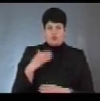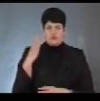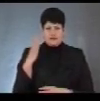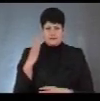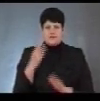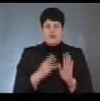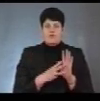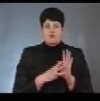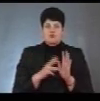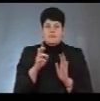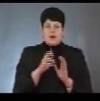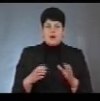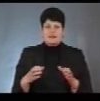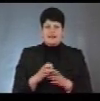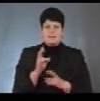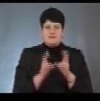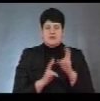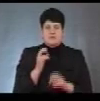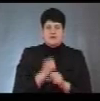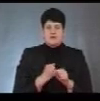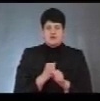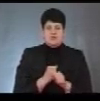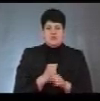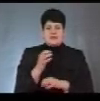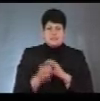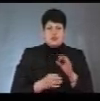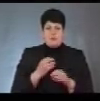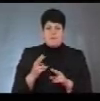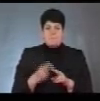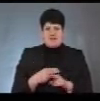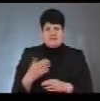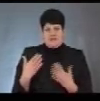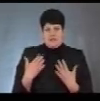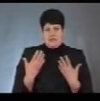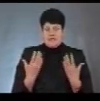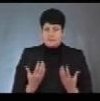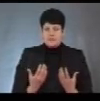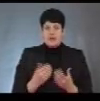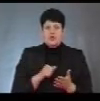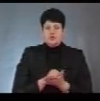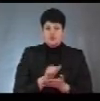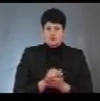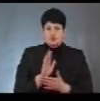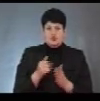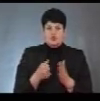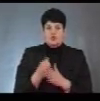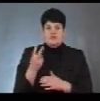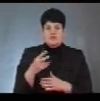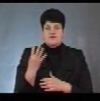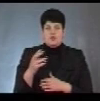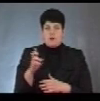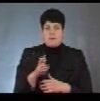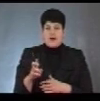8 березня колектив підприємства працює цілодобово без вихідних. Друк бюлетенів триватиме до 24